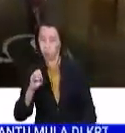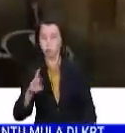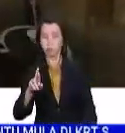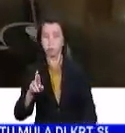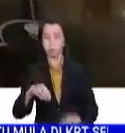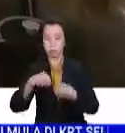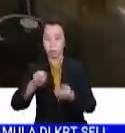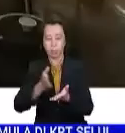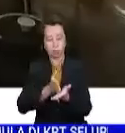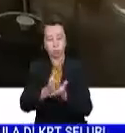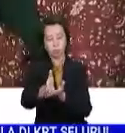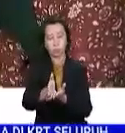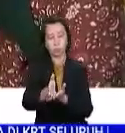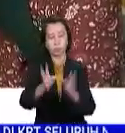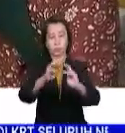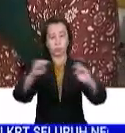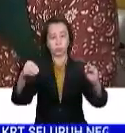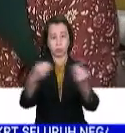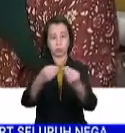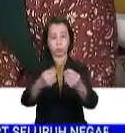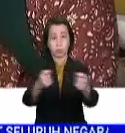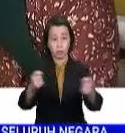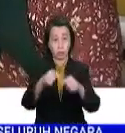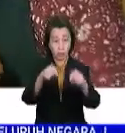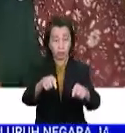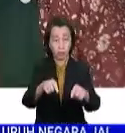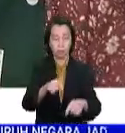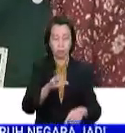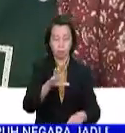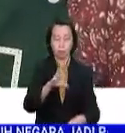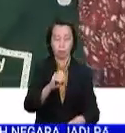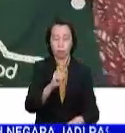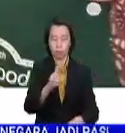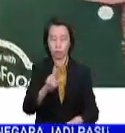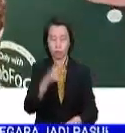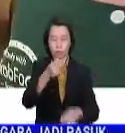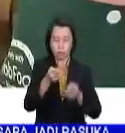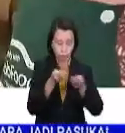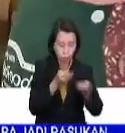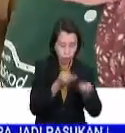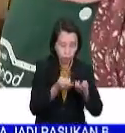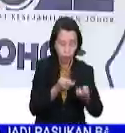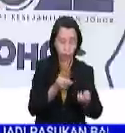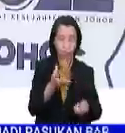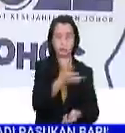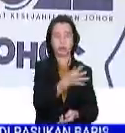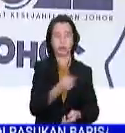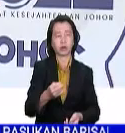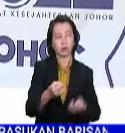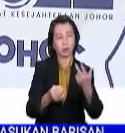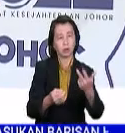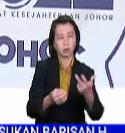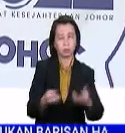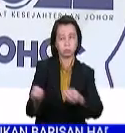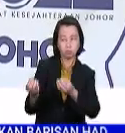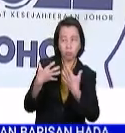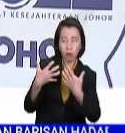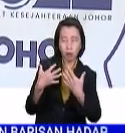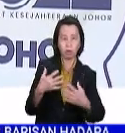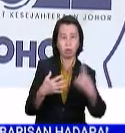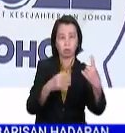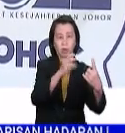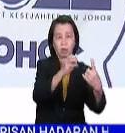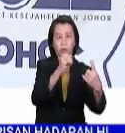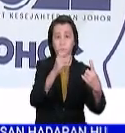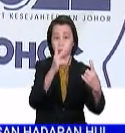terus kepada masyarakat setempat, RM50,000 adalah untuk pengurusan. Manakala jadi maklumkan bahawa RM100,000